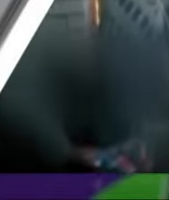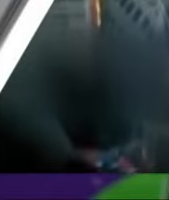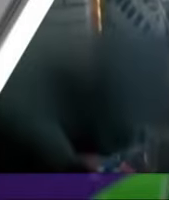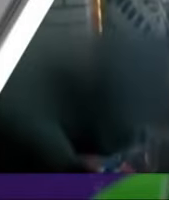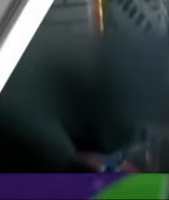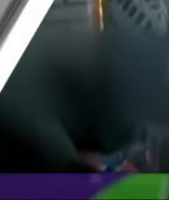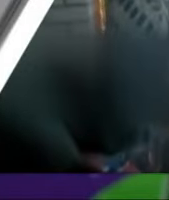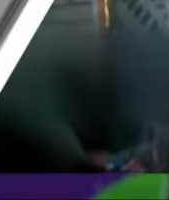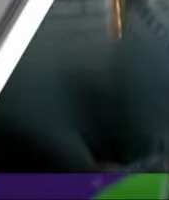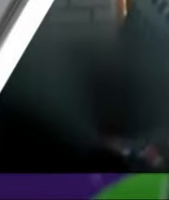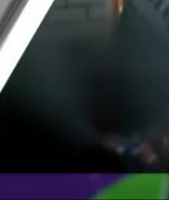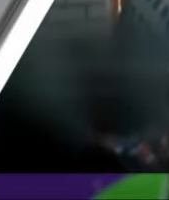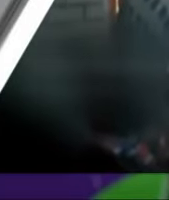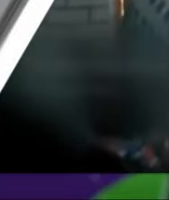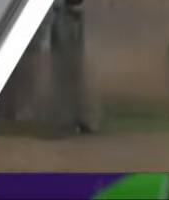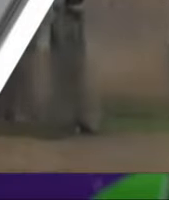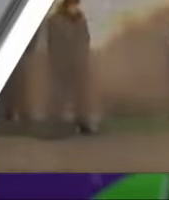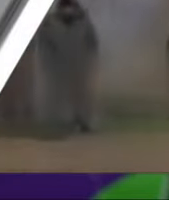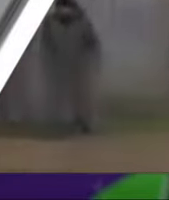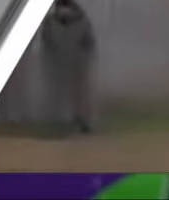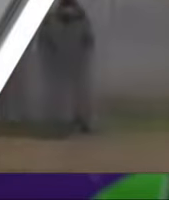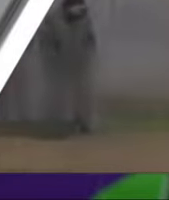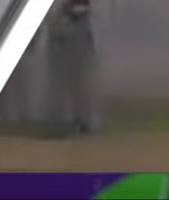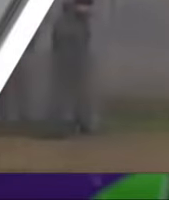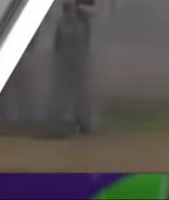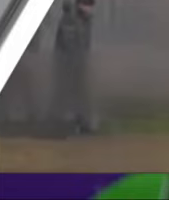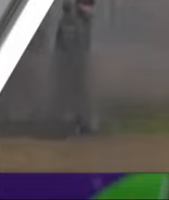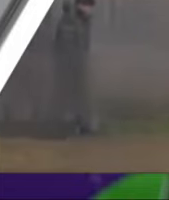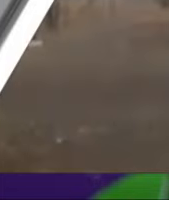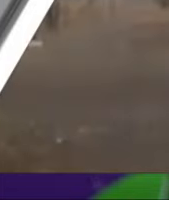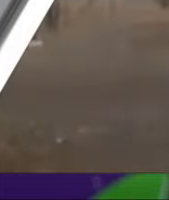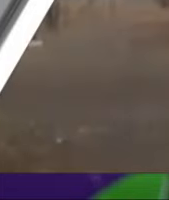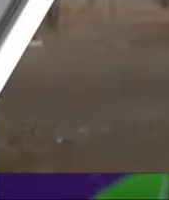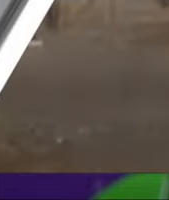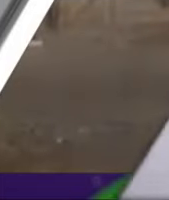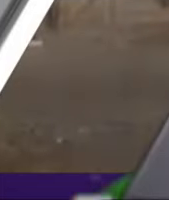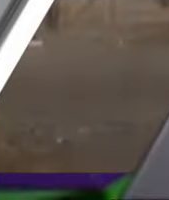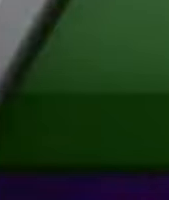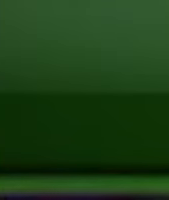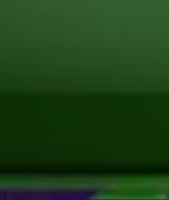На війні нові жертви серед українських бійців, контрольований Росією ворог, нарощує ударні сили.